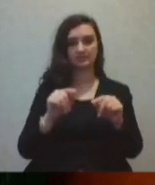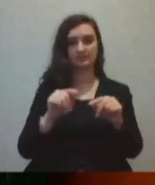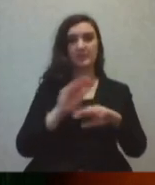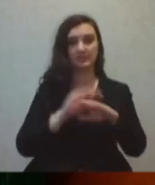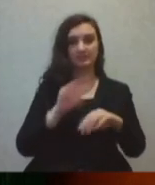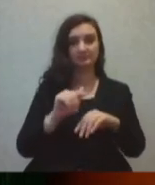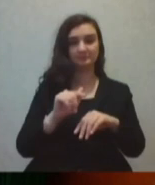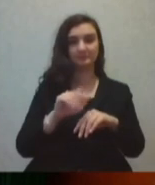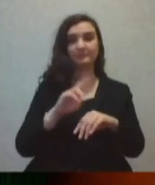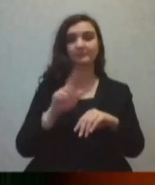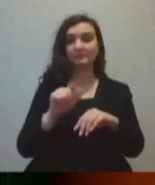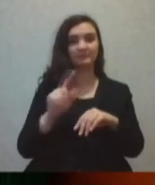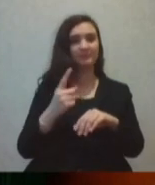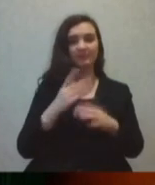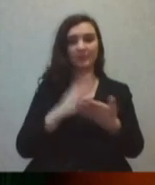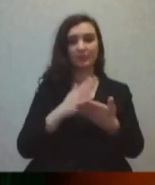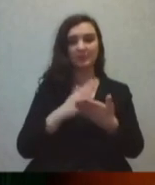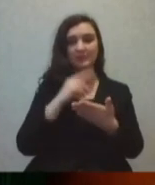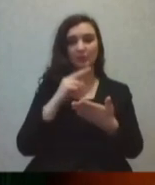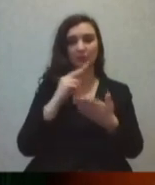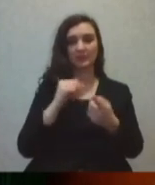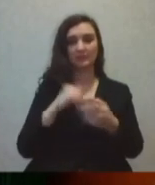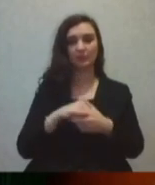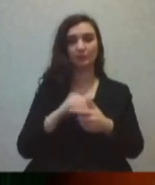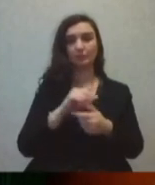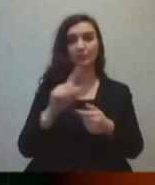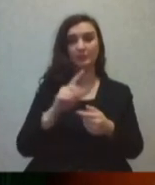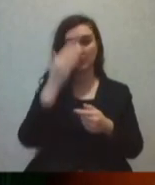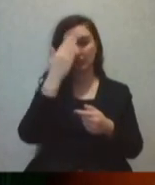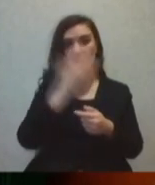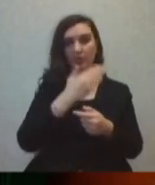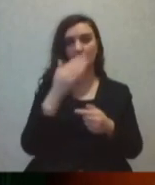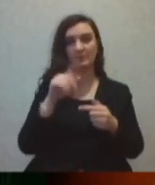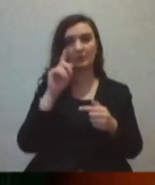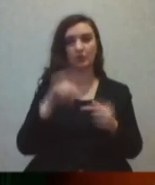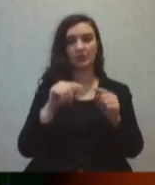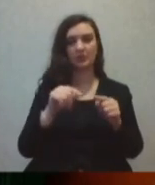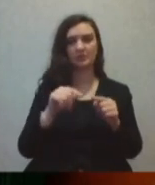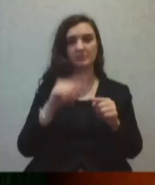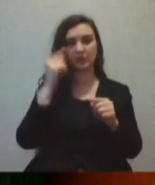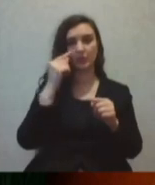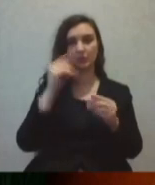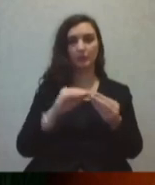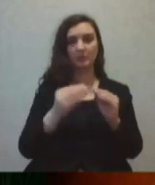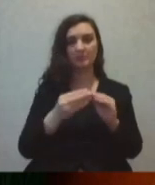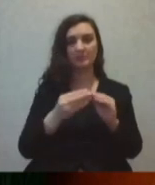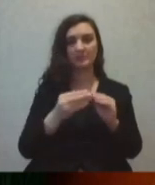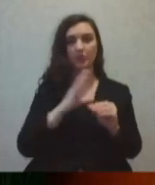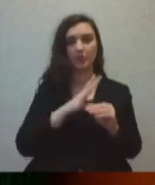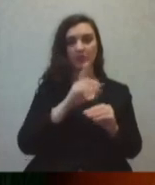ფაქტი და რატომ არის საყურადღებო, რომ საზოგადოება იცოდეს ფსიქიკური პრობლემების